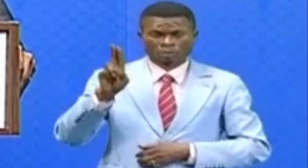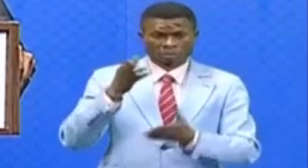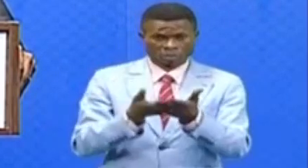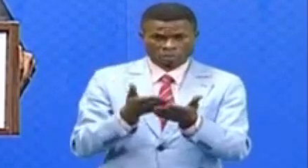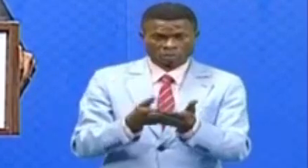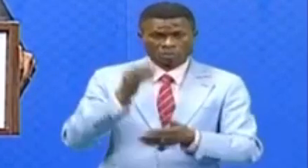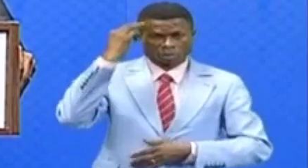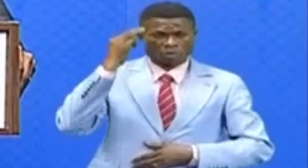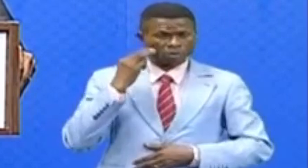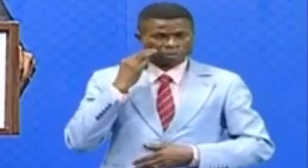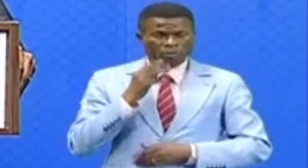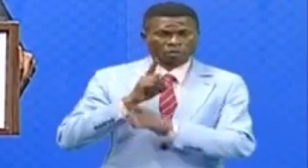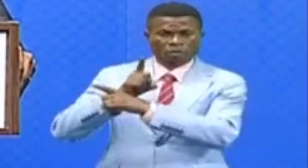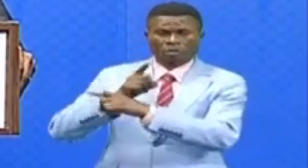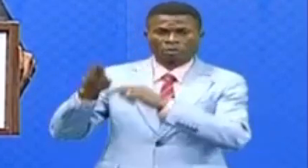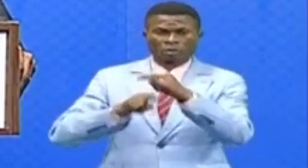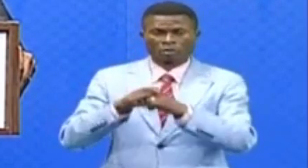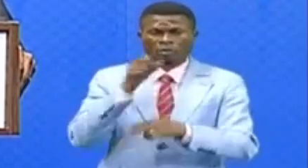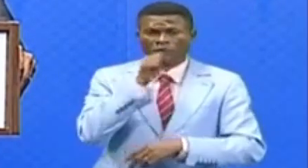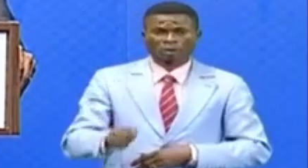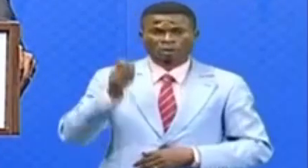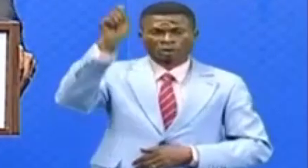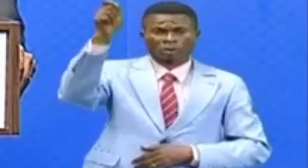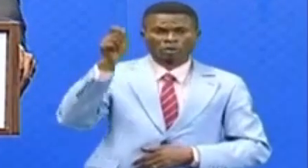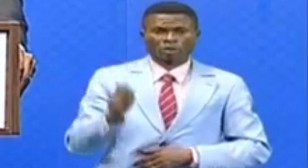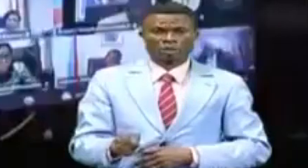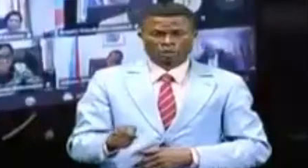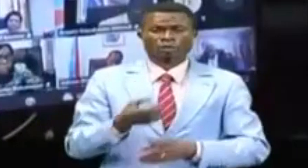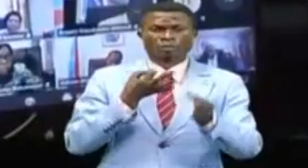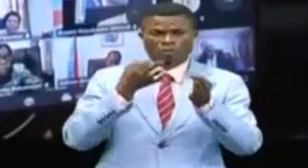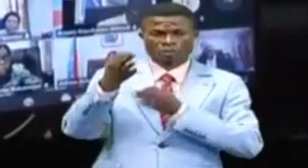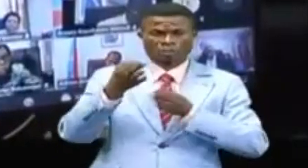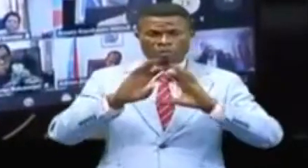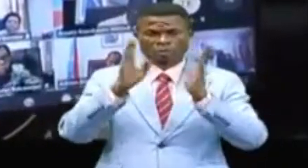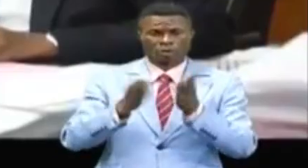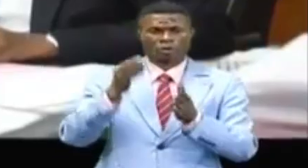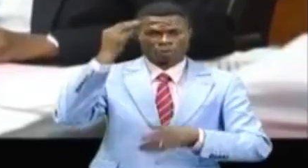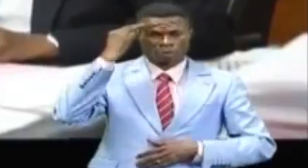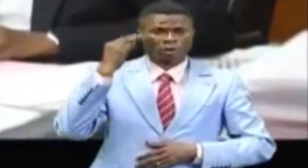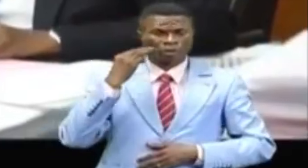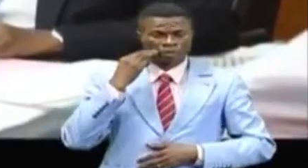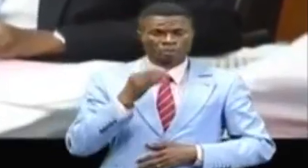Le ministre de la Défense nationale et ancien combattant a expliqué aux membres du Conseil